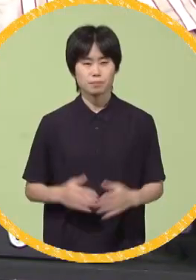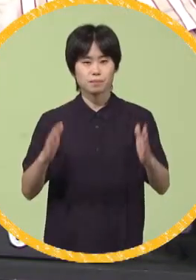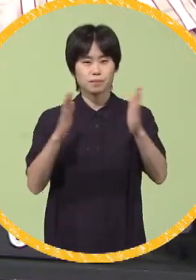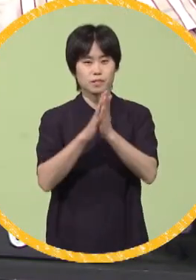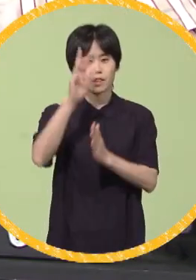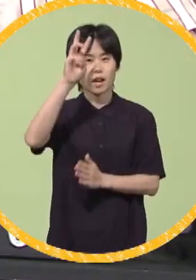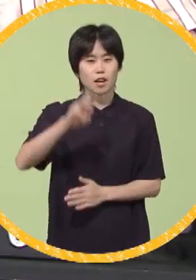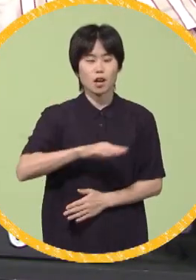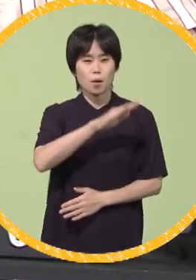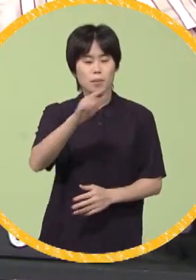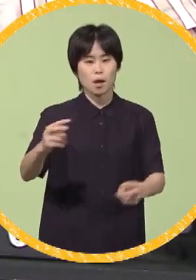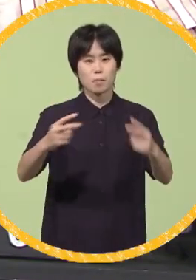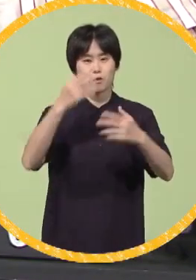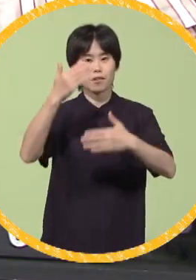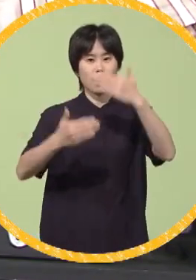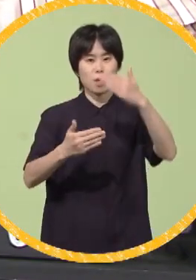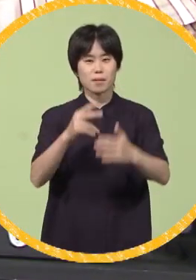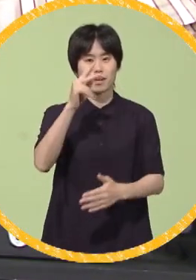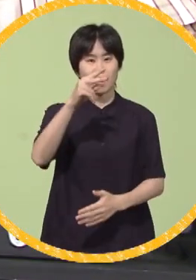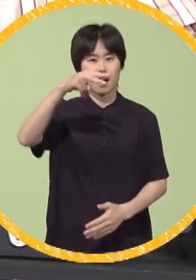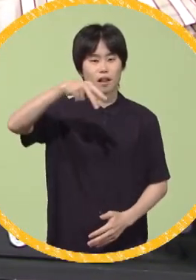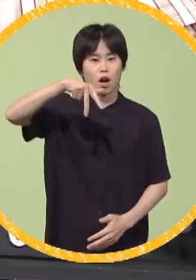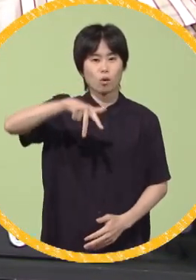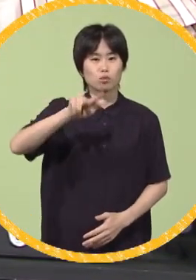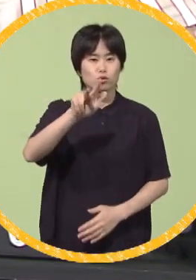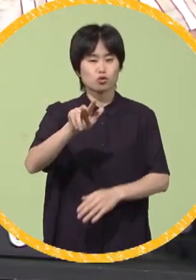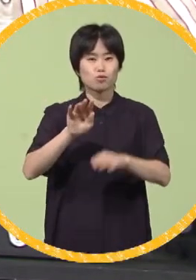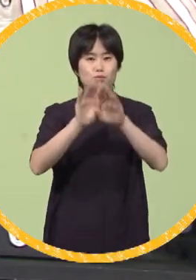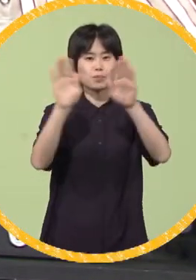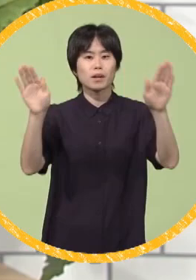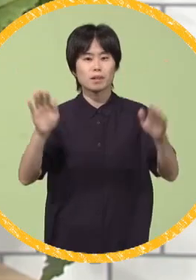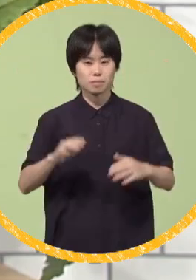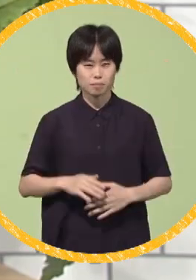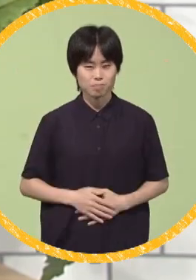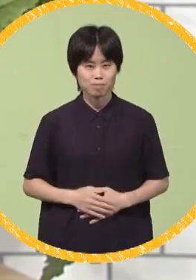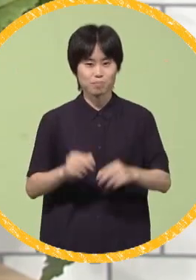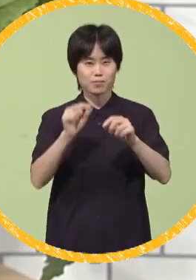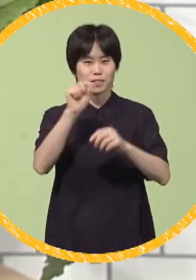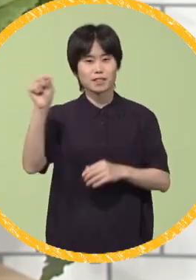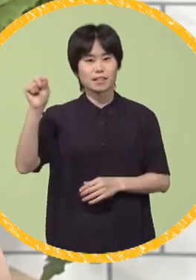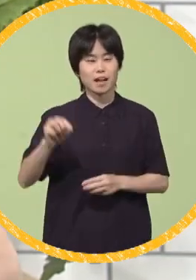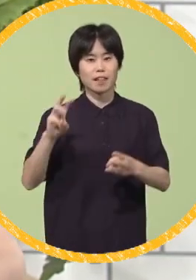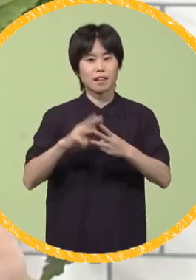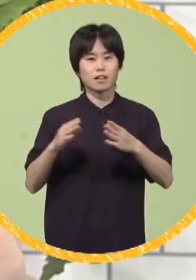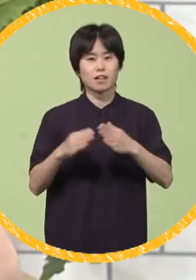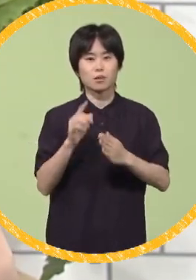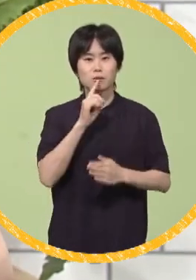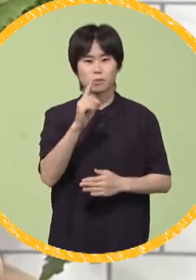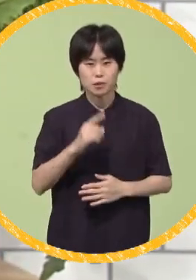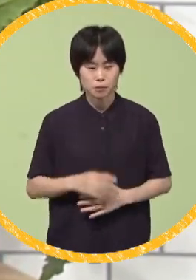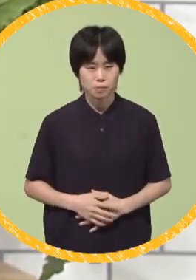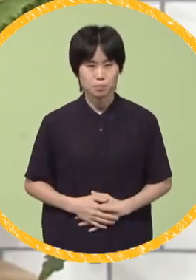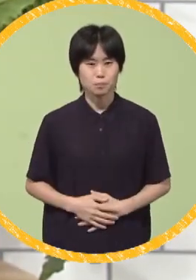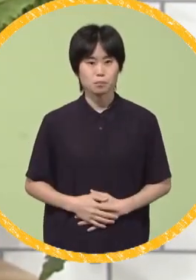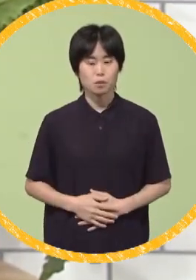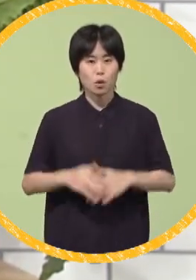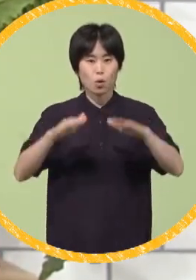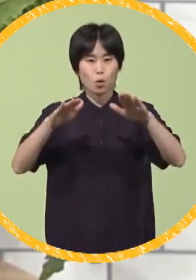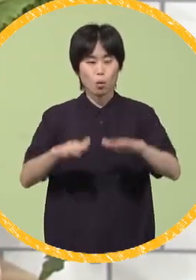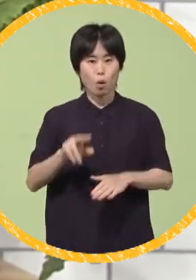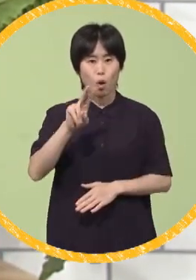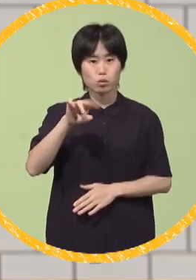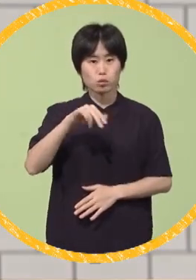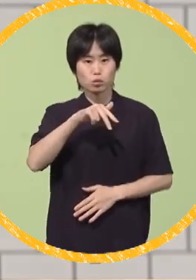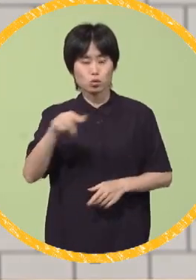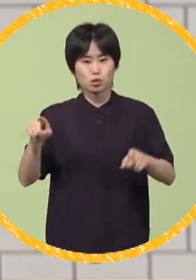神奈川県みんなでビューティービーエンターテインメント広報カナフル TV のお時間です。司会の田崎ひかりです。さあ今週はうつと一緒にお